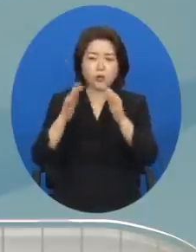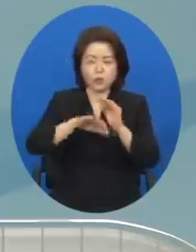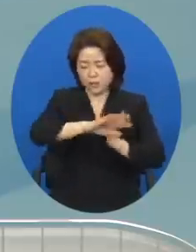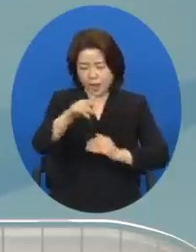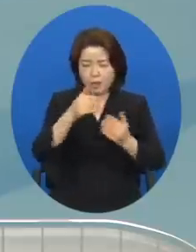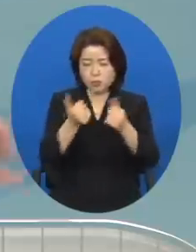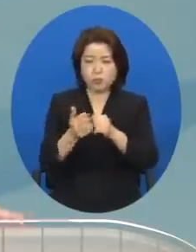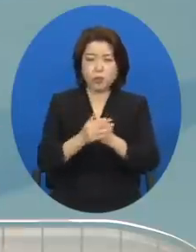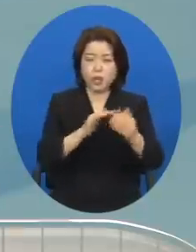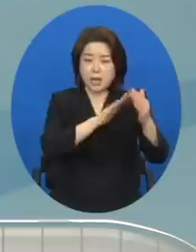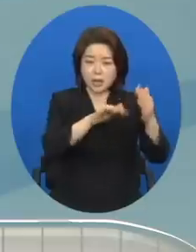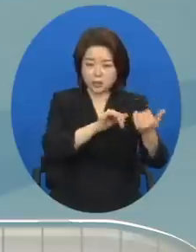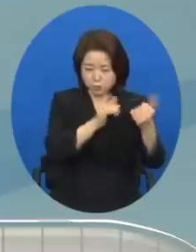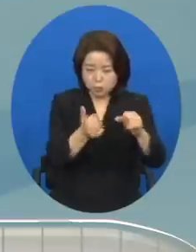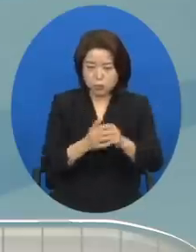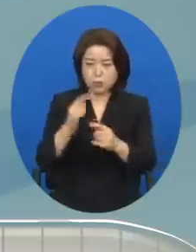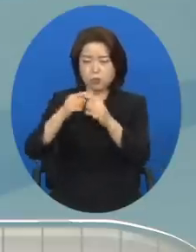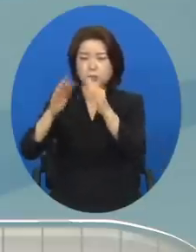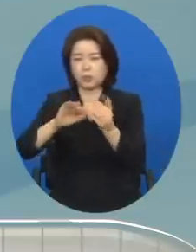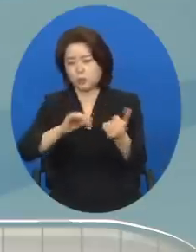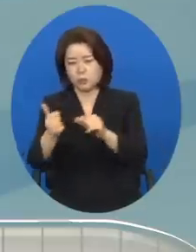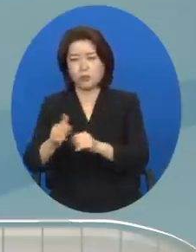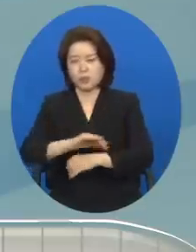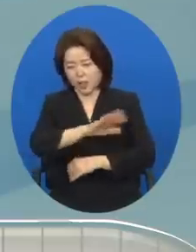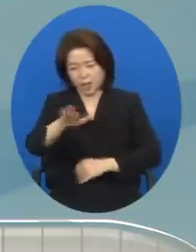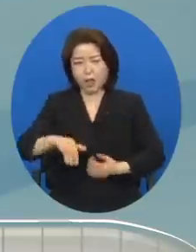죽고 교회도 죽는 거예요.